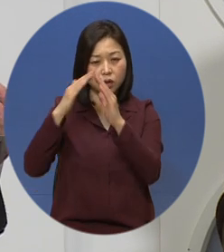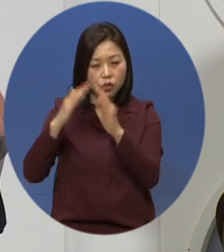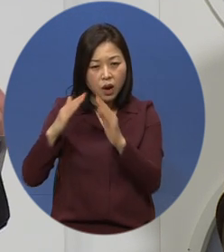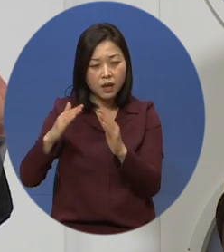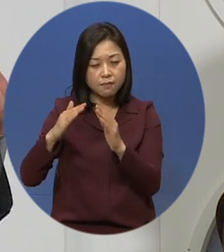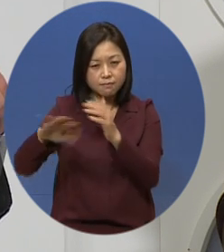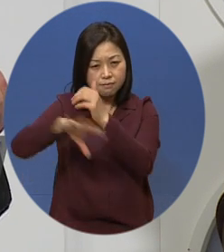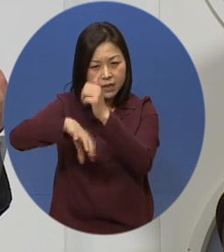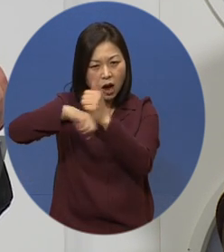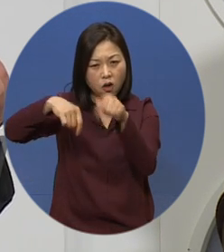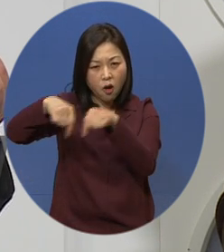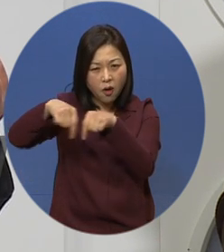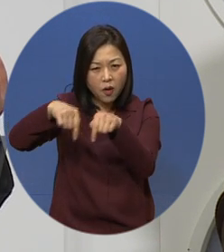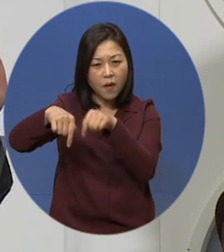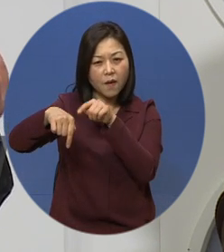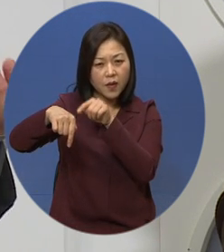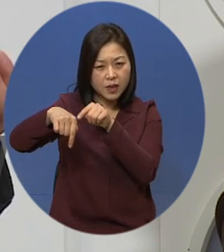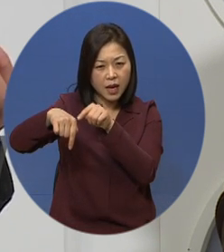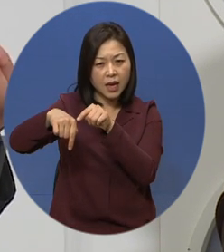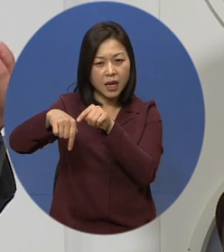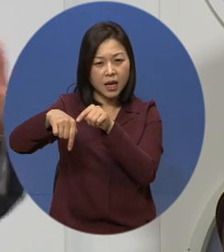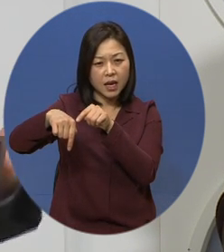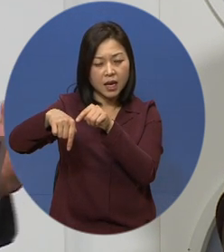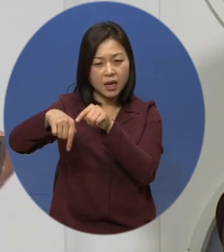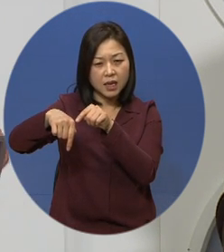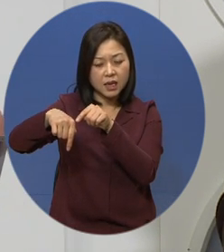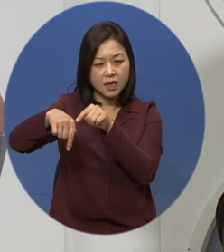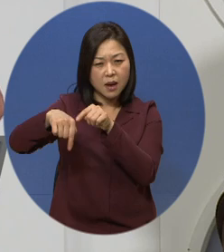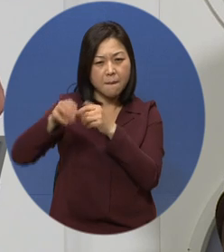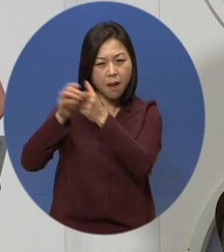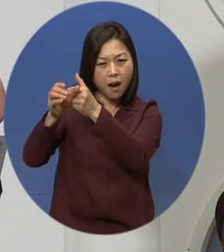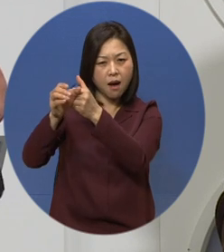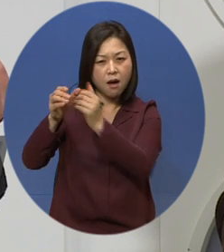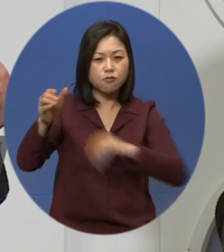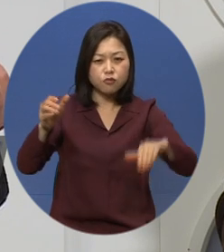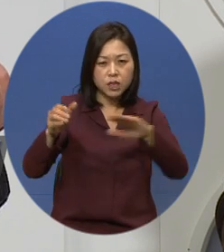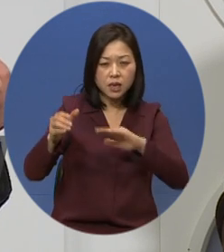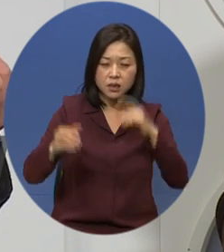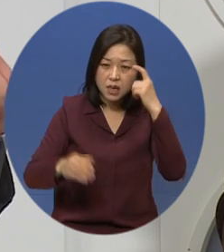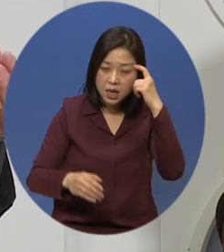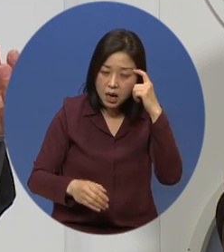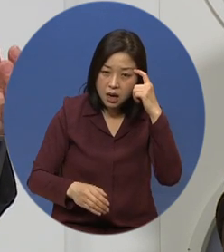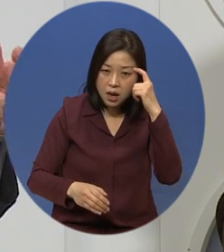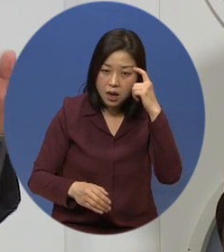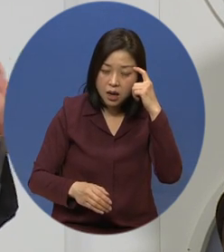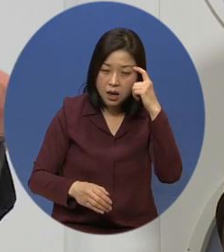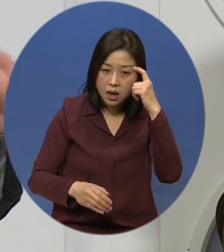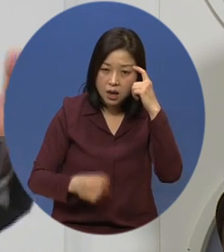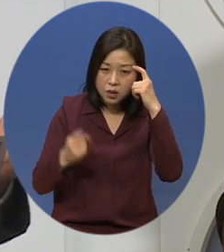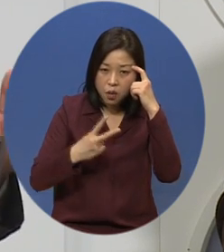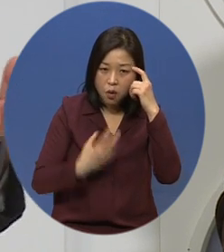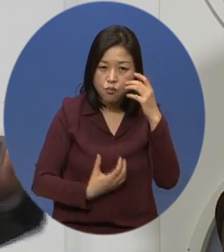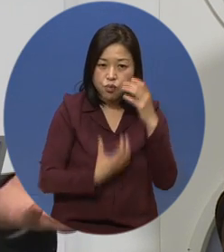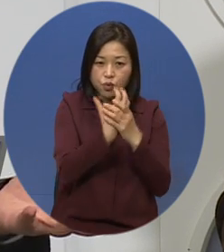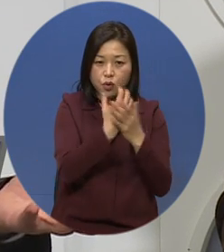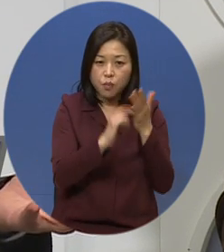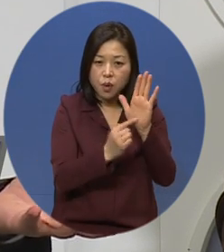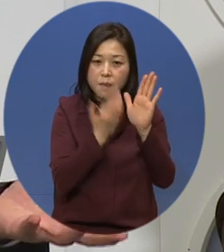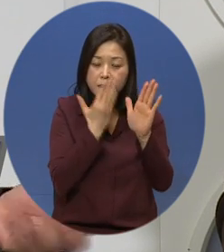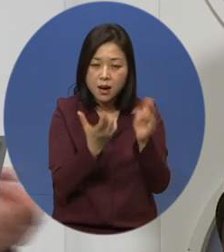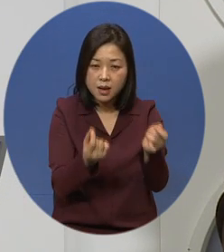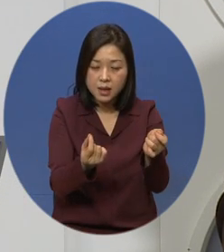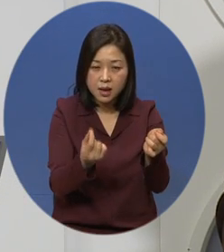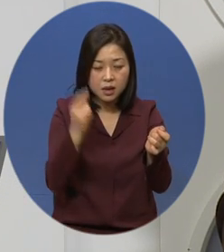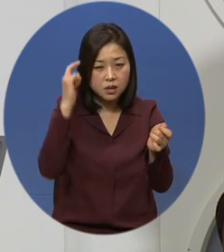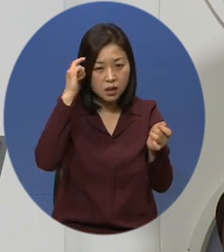2 1 아 뭐 좀 2 1 정권에 대해서 어 우리가 우리의 의사와 분노를 표출할 수